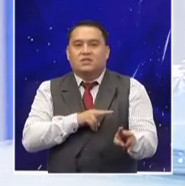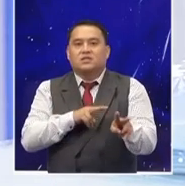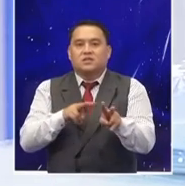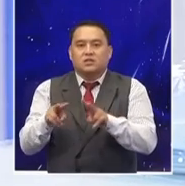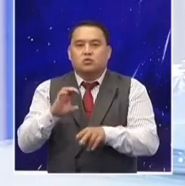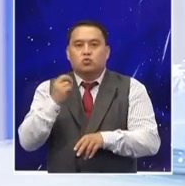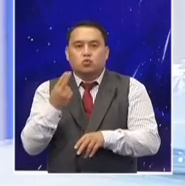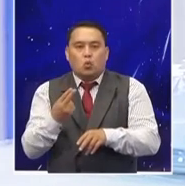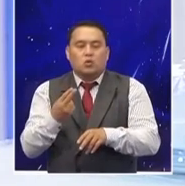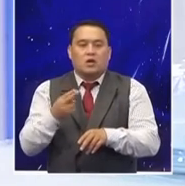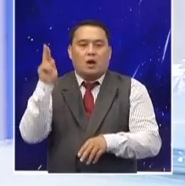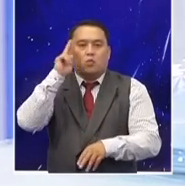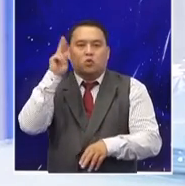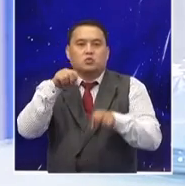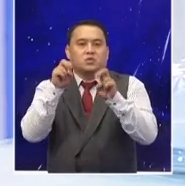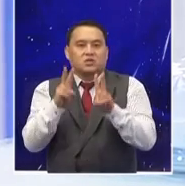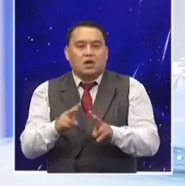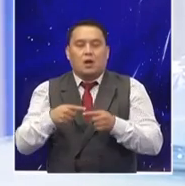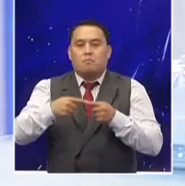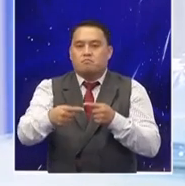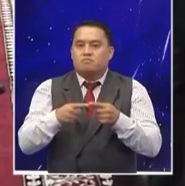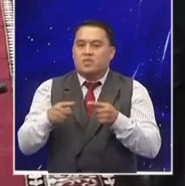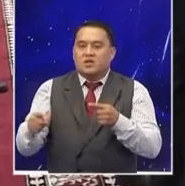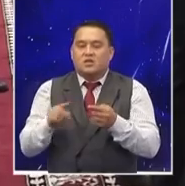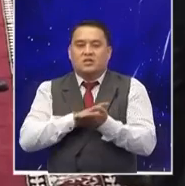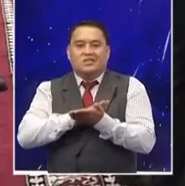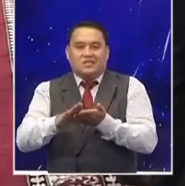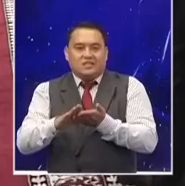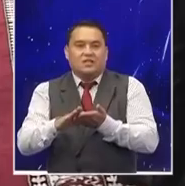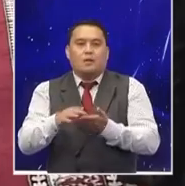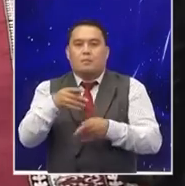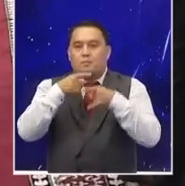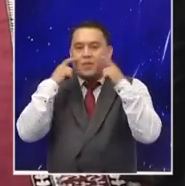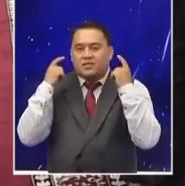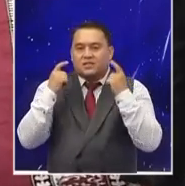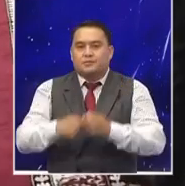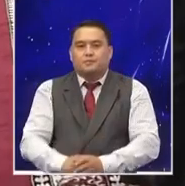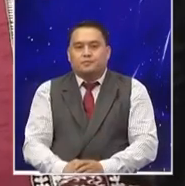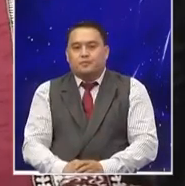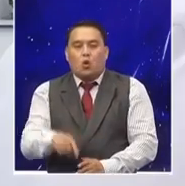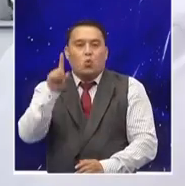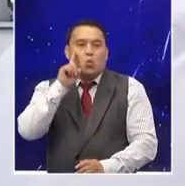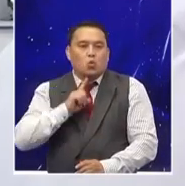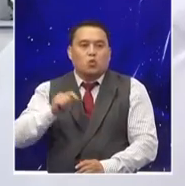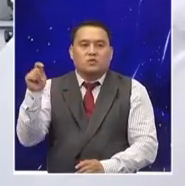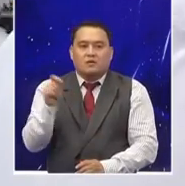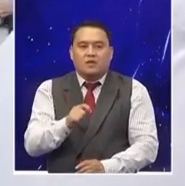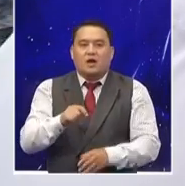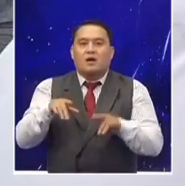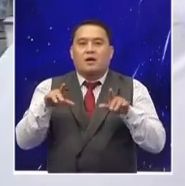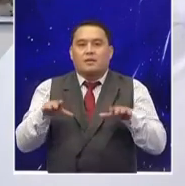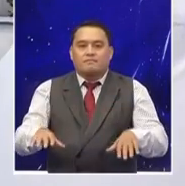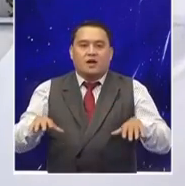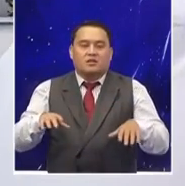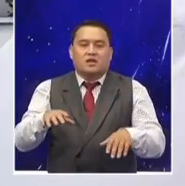для социального дистанцирования специальная разметка для дезинфекции с анитой зиры и маски на входе ну а для удобства посетителей мягкие кресла